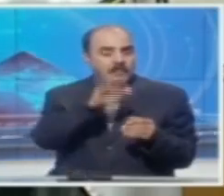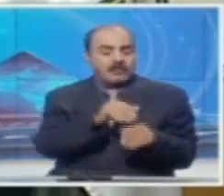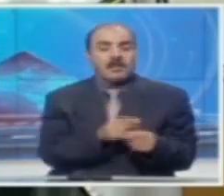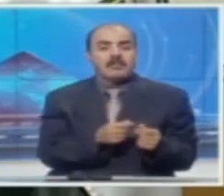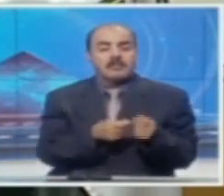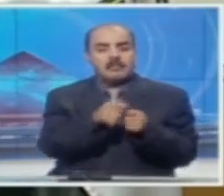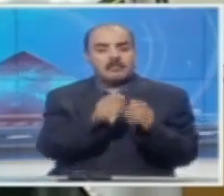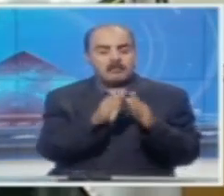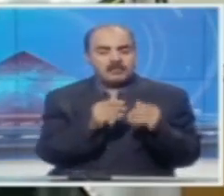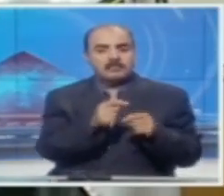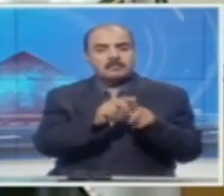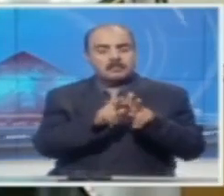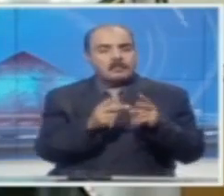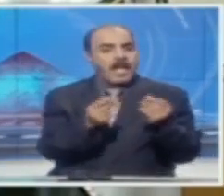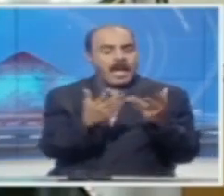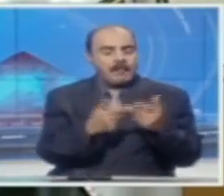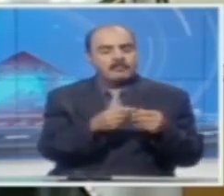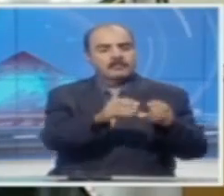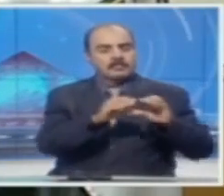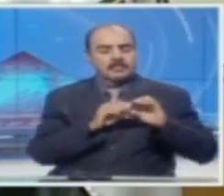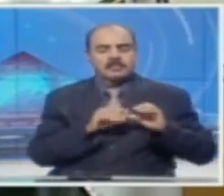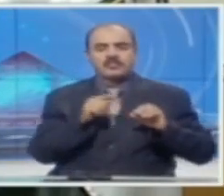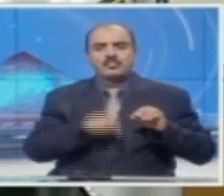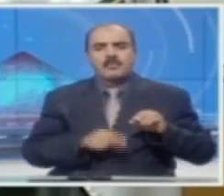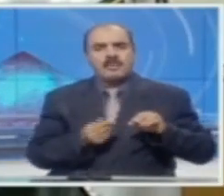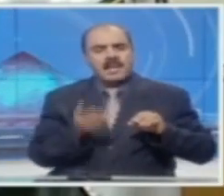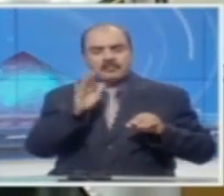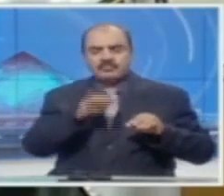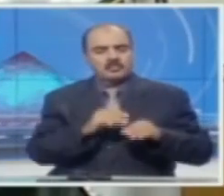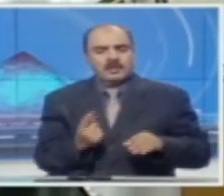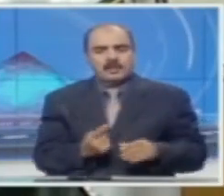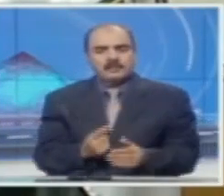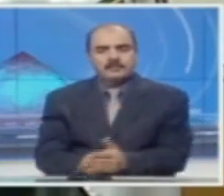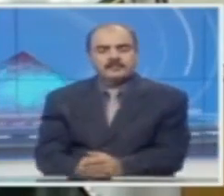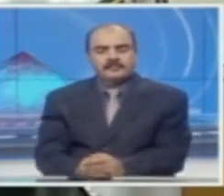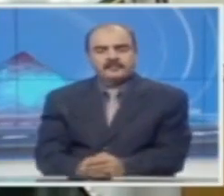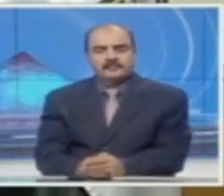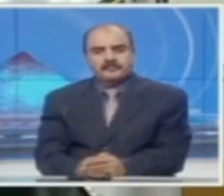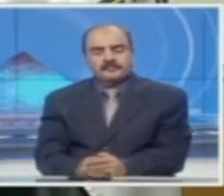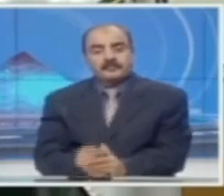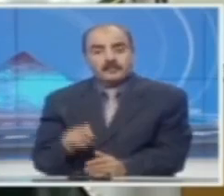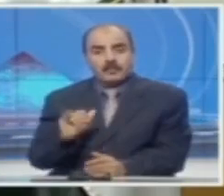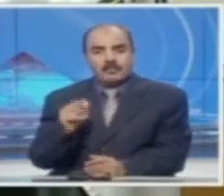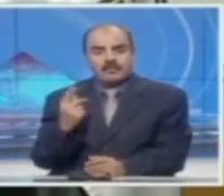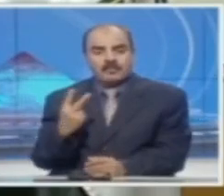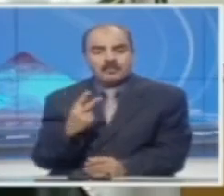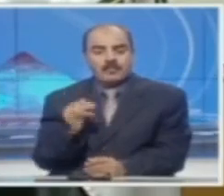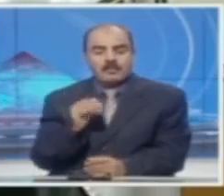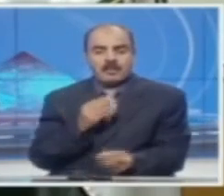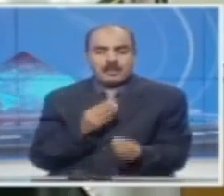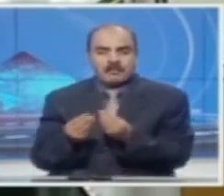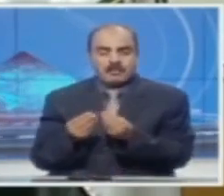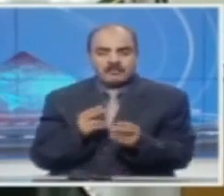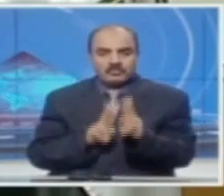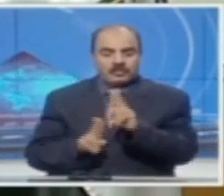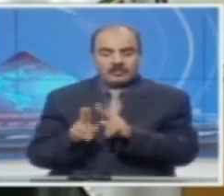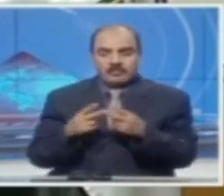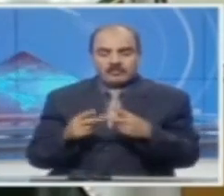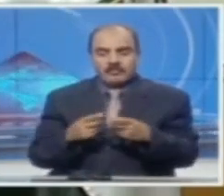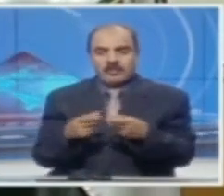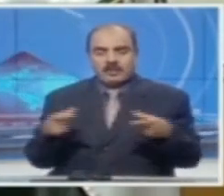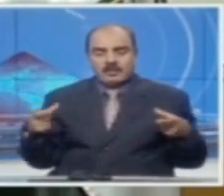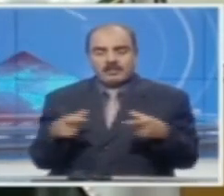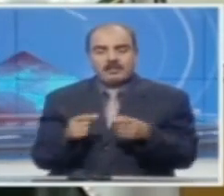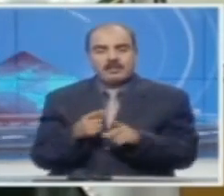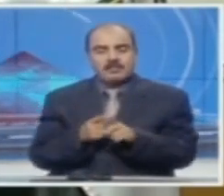بالعملة المحلية وفقا لسعر الصرف. هذان الأمران مهمان جدا تم الموافقة عليهم خلال